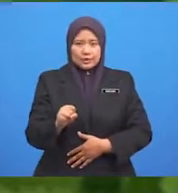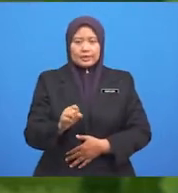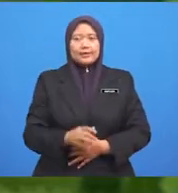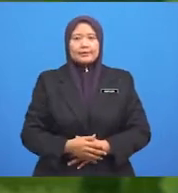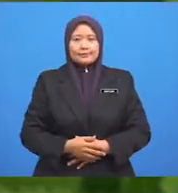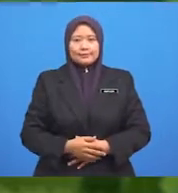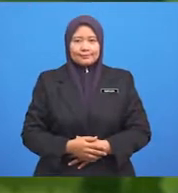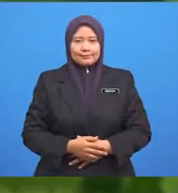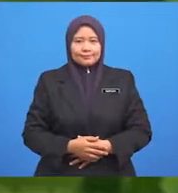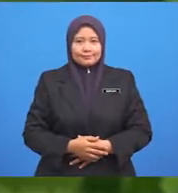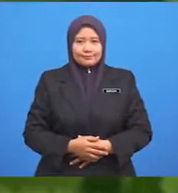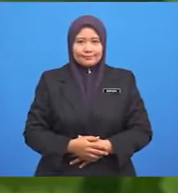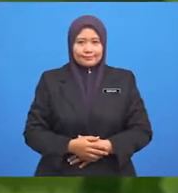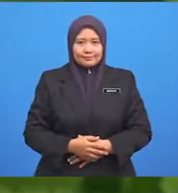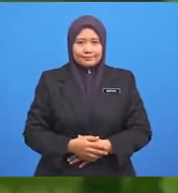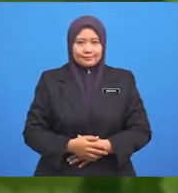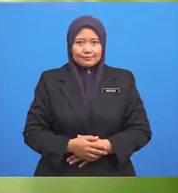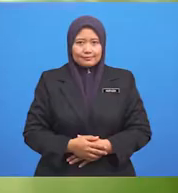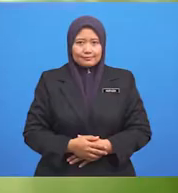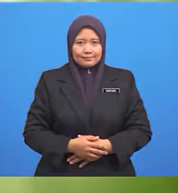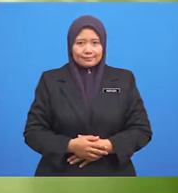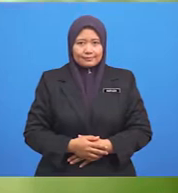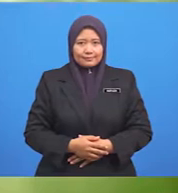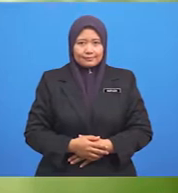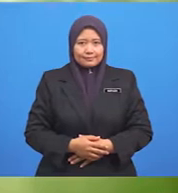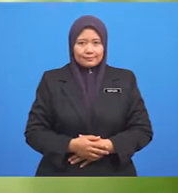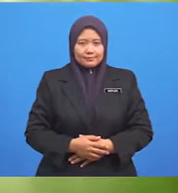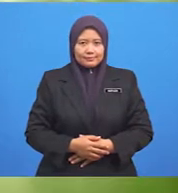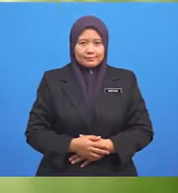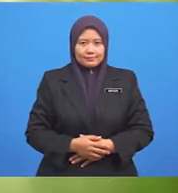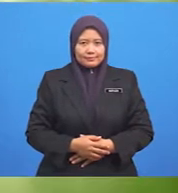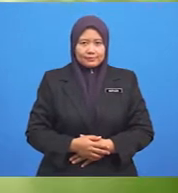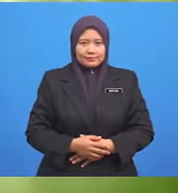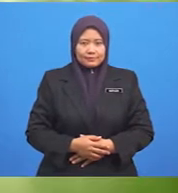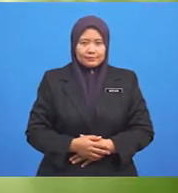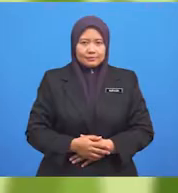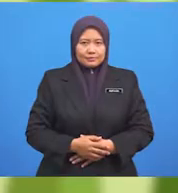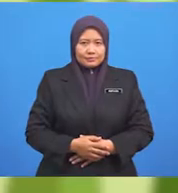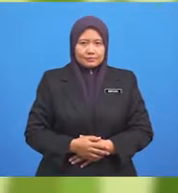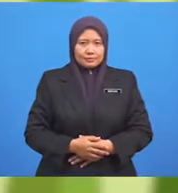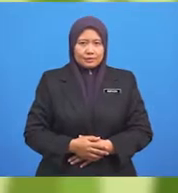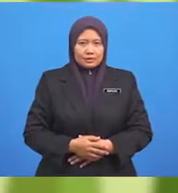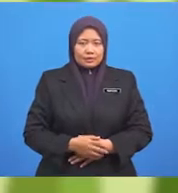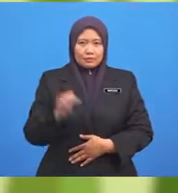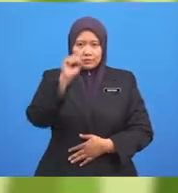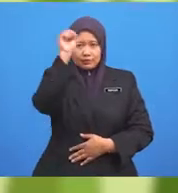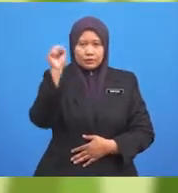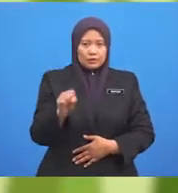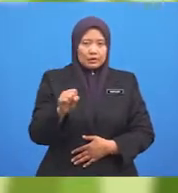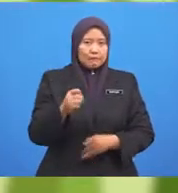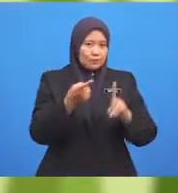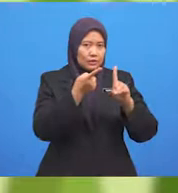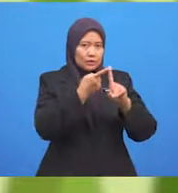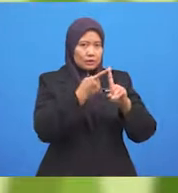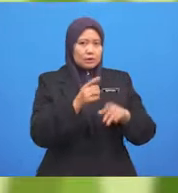akan kongsikan dengan murid-murid. Murid-murid, sila dengar baik-baik. Persoalan pertama